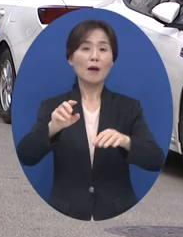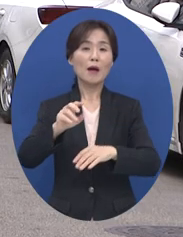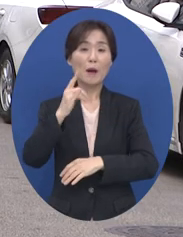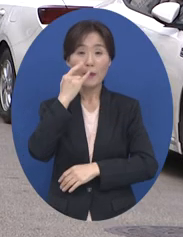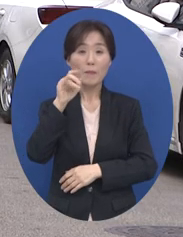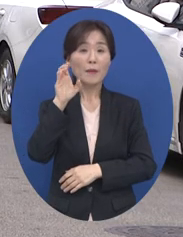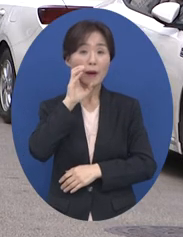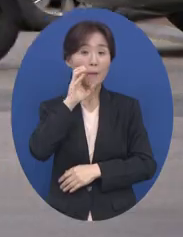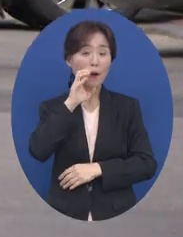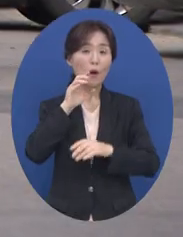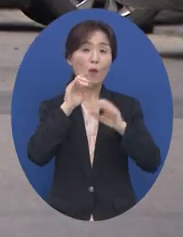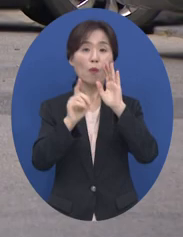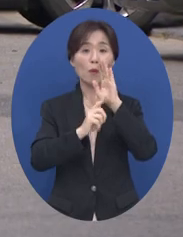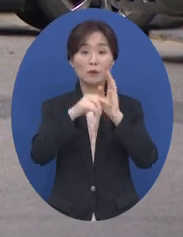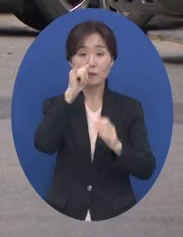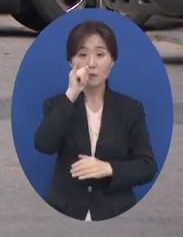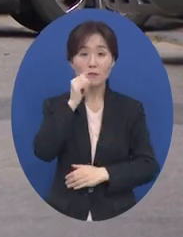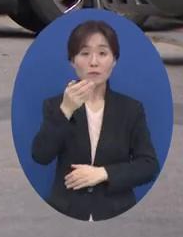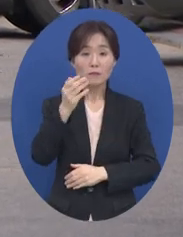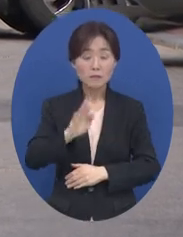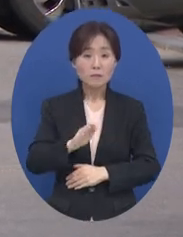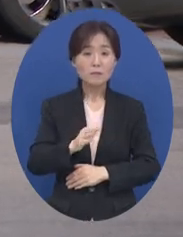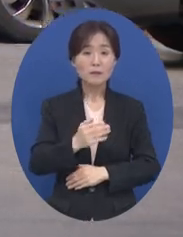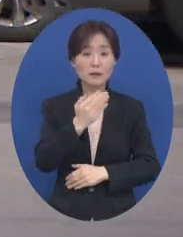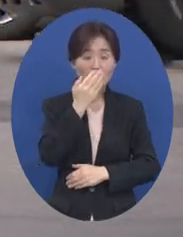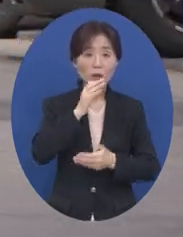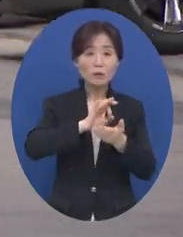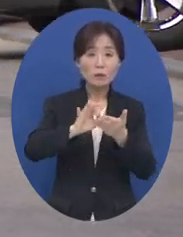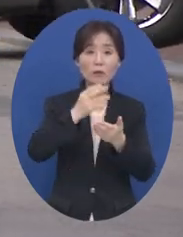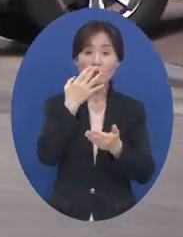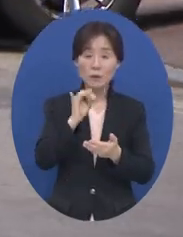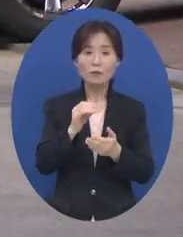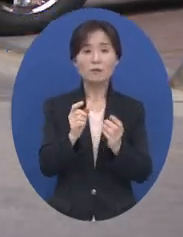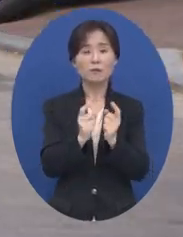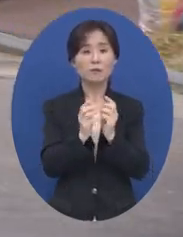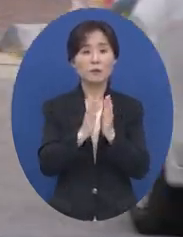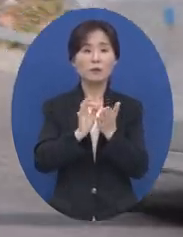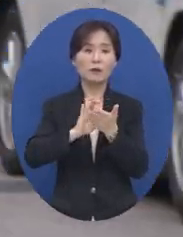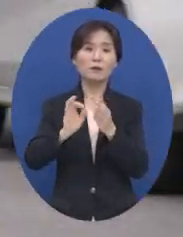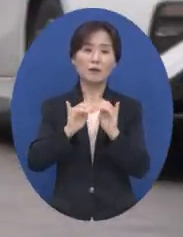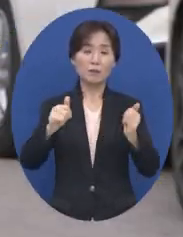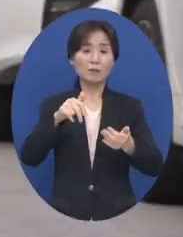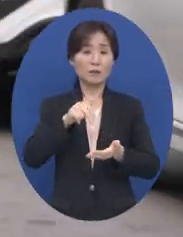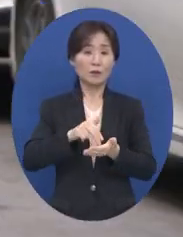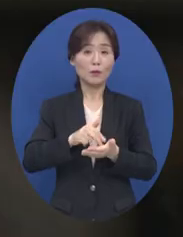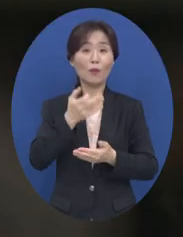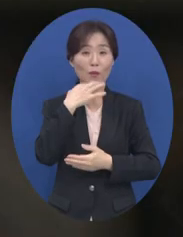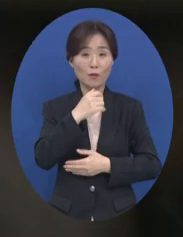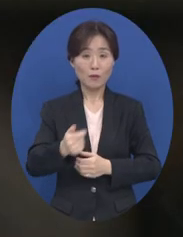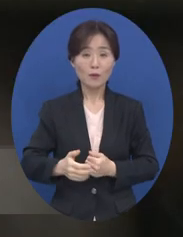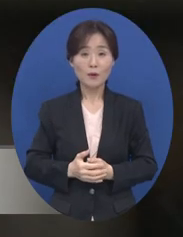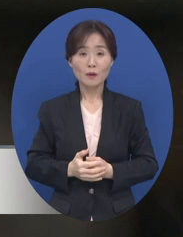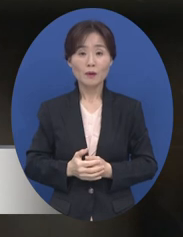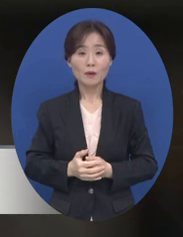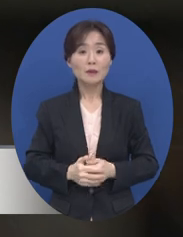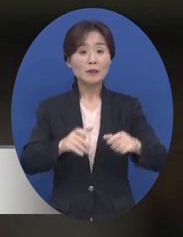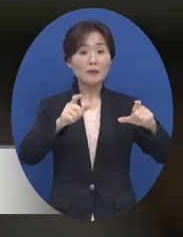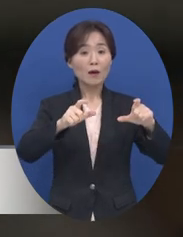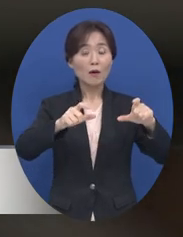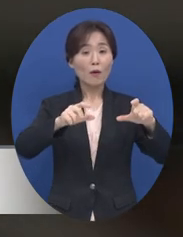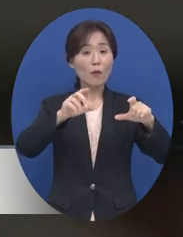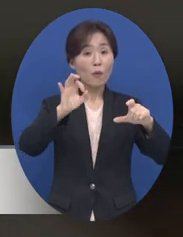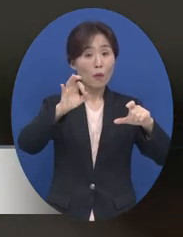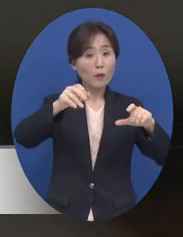맘카페도 생겨났습니다. 하지만 비단 착한 소비뿐 아니라 실제 이용 시민들에게도 이점이 있습니다. 특히 지역